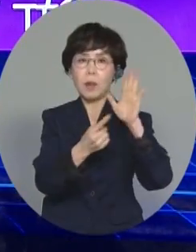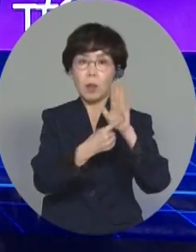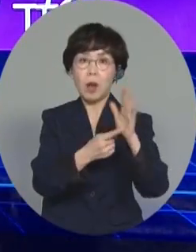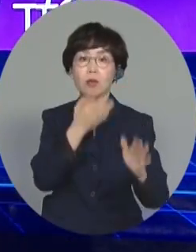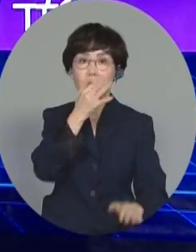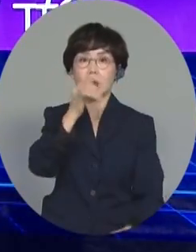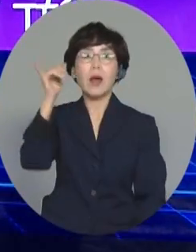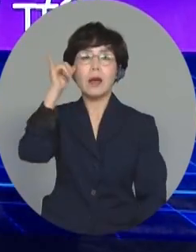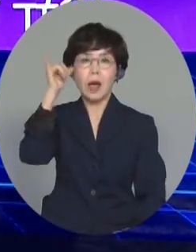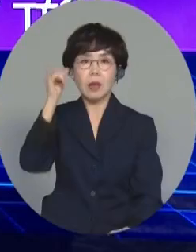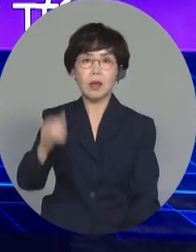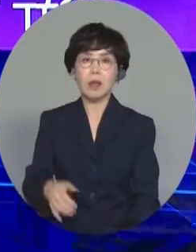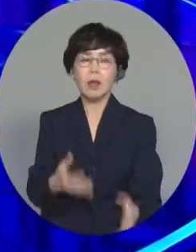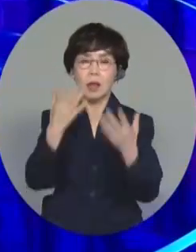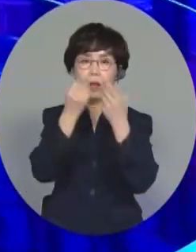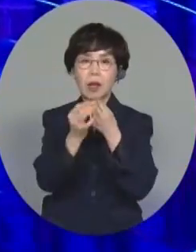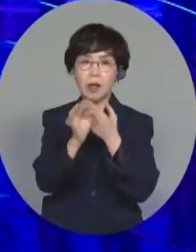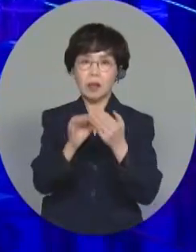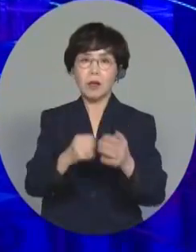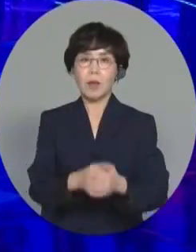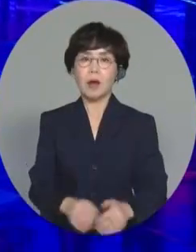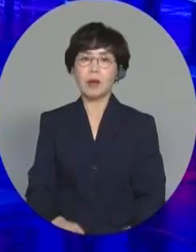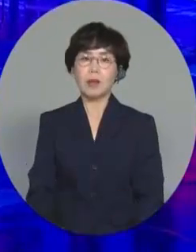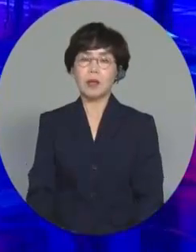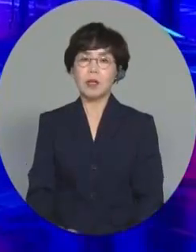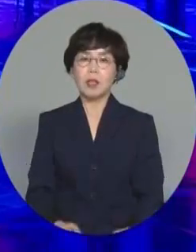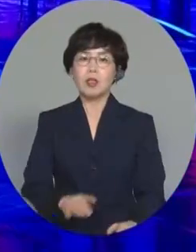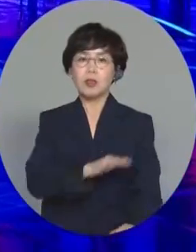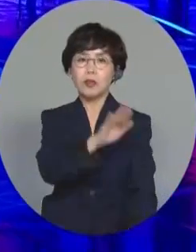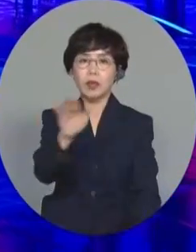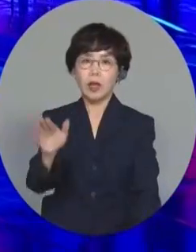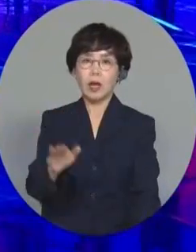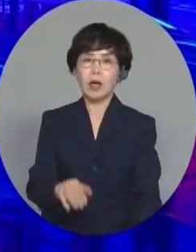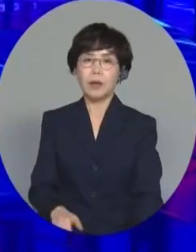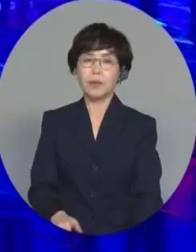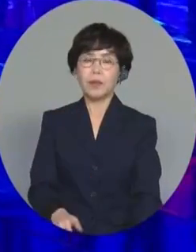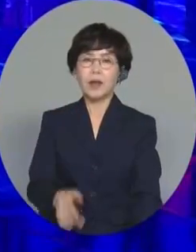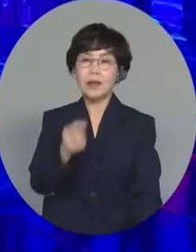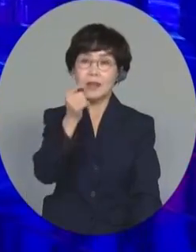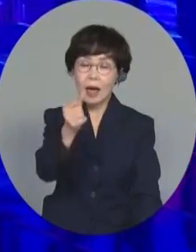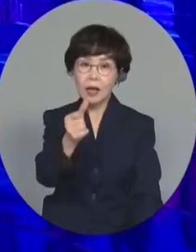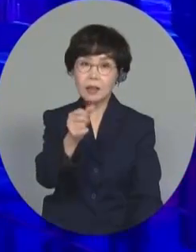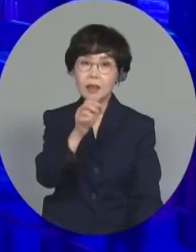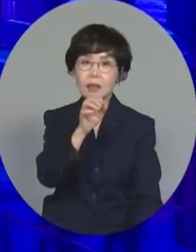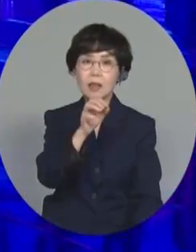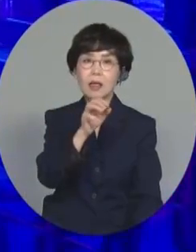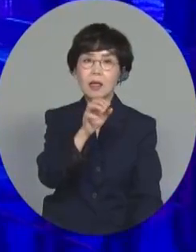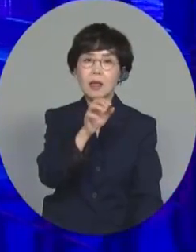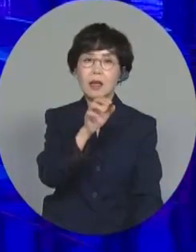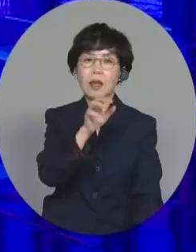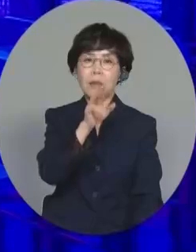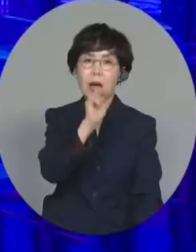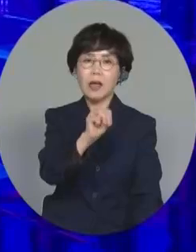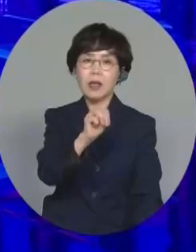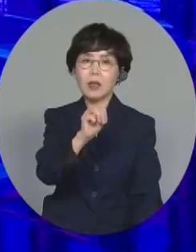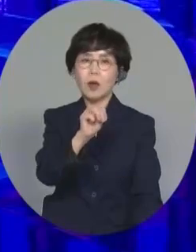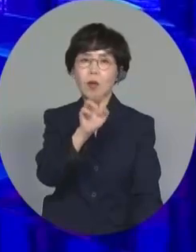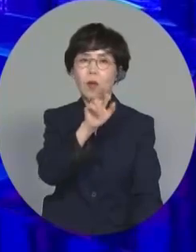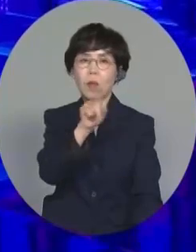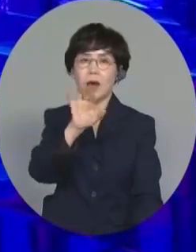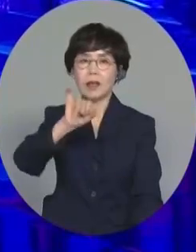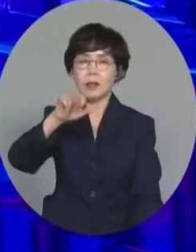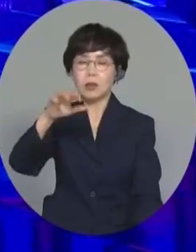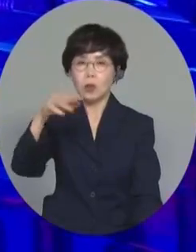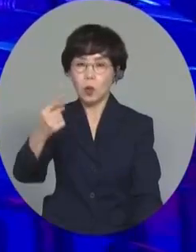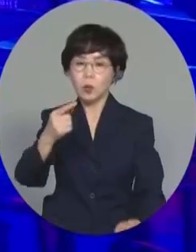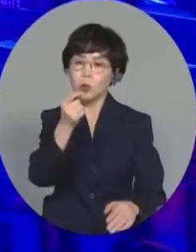있습니다. 저희가 마이크로 스케일에서 할 수 있는 예측도 있고요. 그 외에 더 큰 넓은 공간에 대한